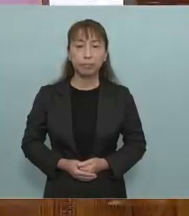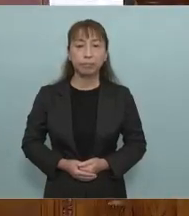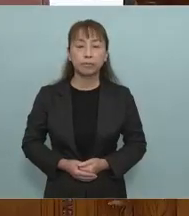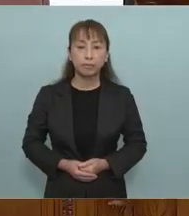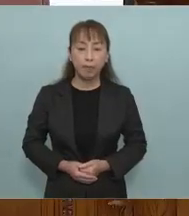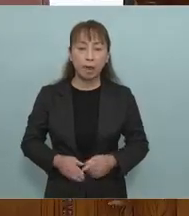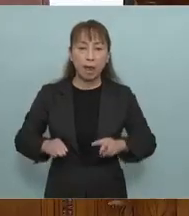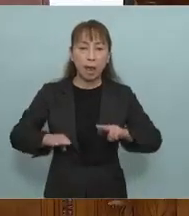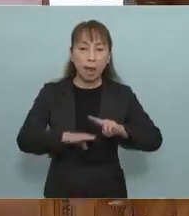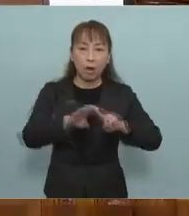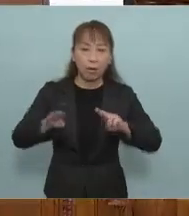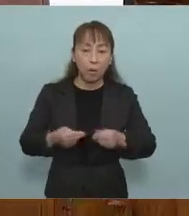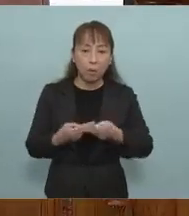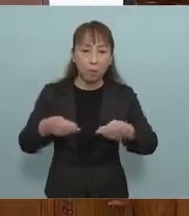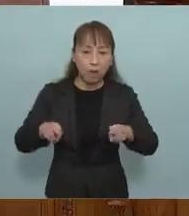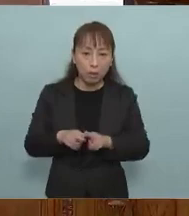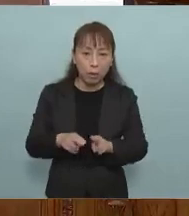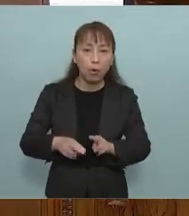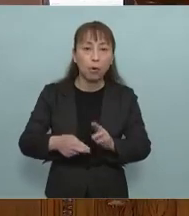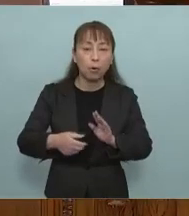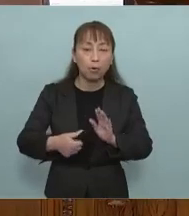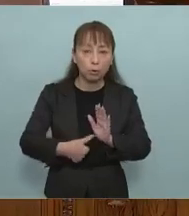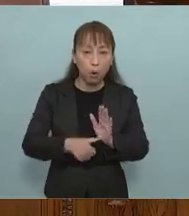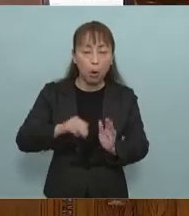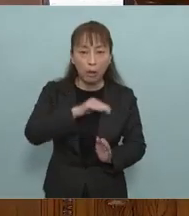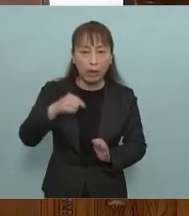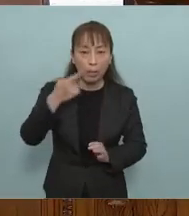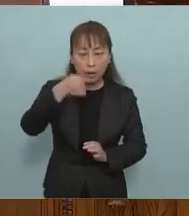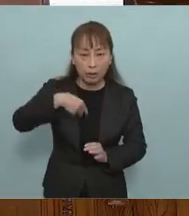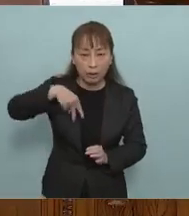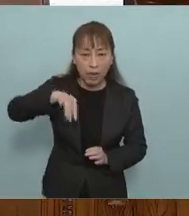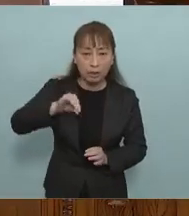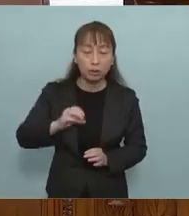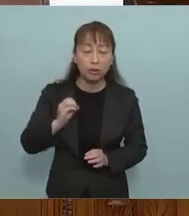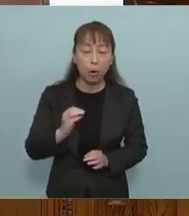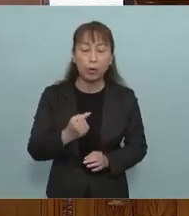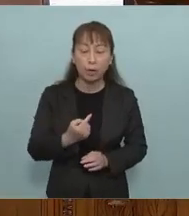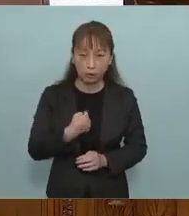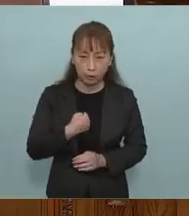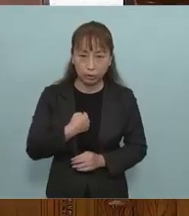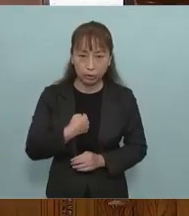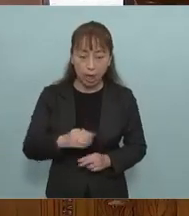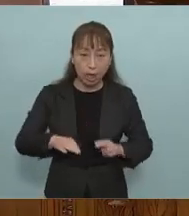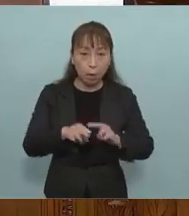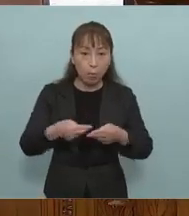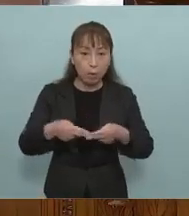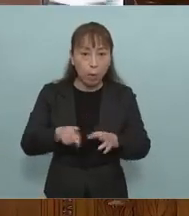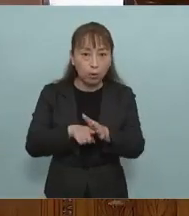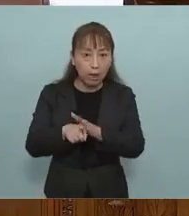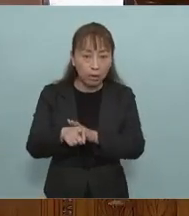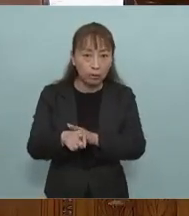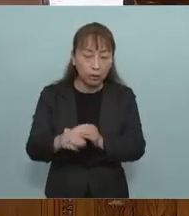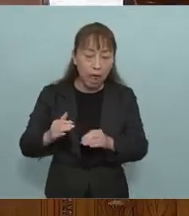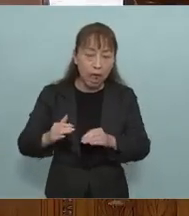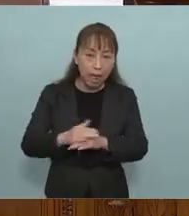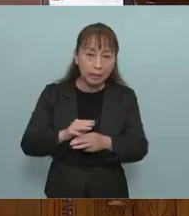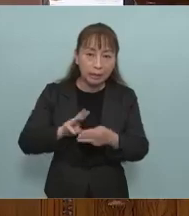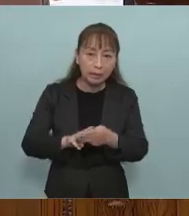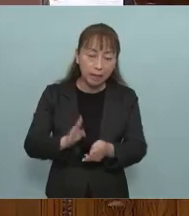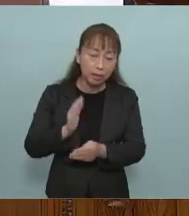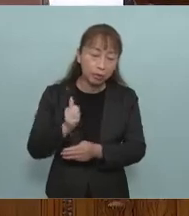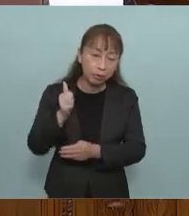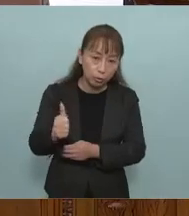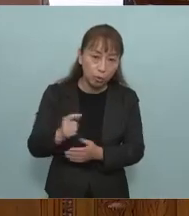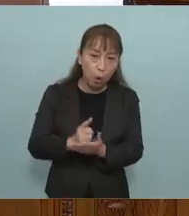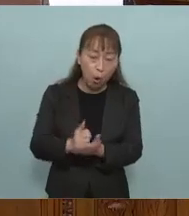公明党の山口那津男です。私は公明党を代表し、岸田総理の所信表明演